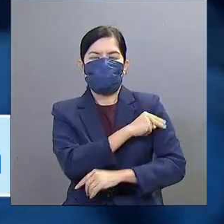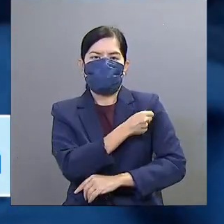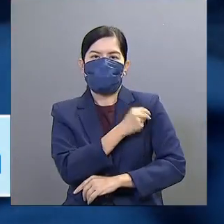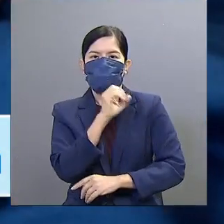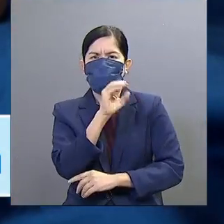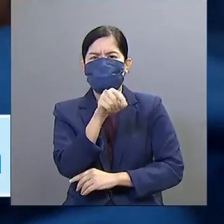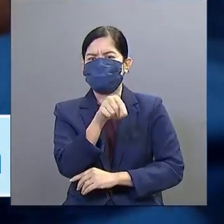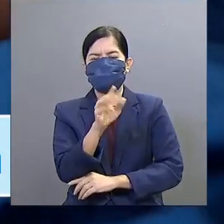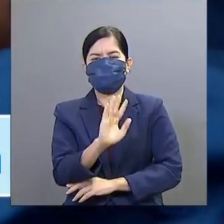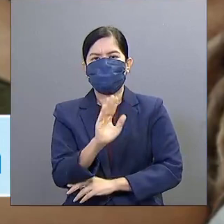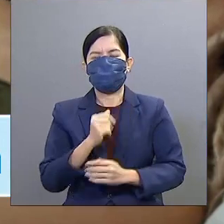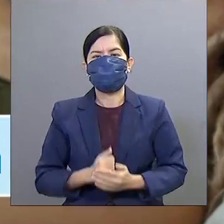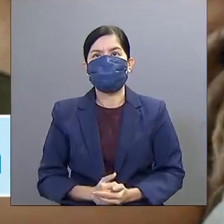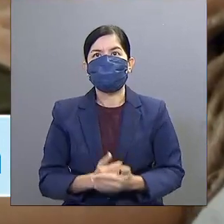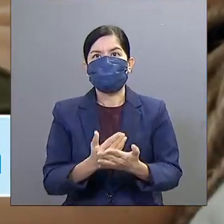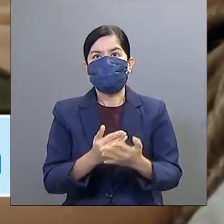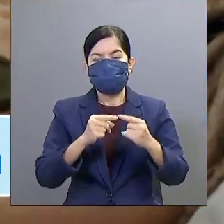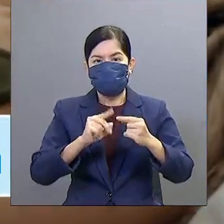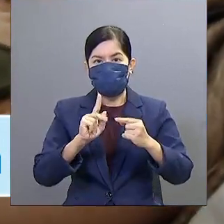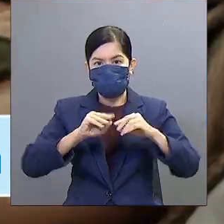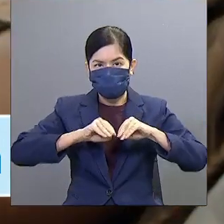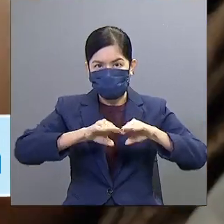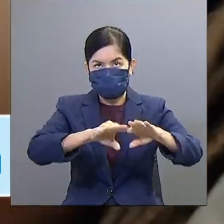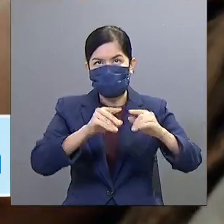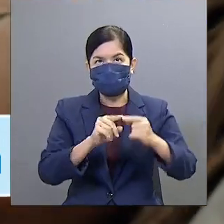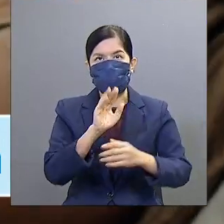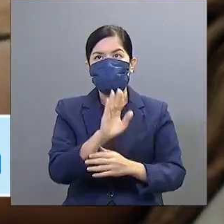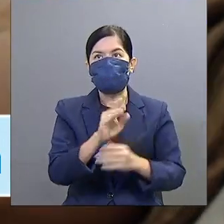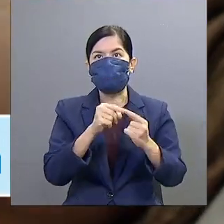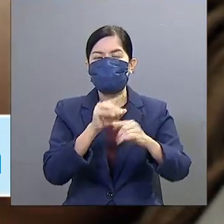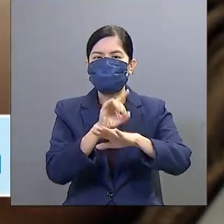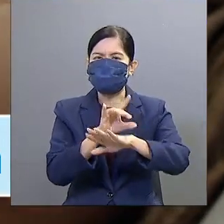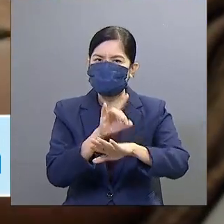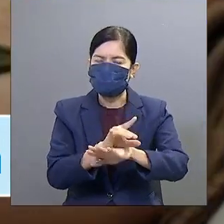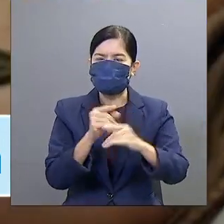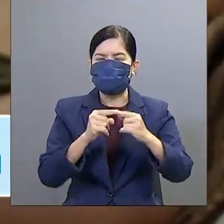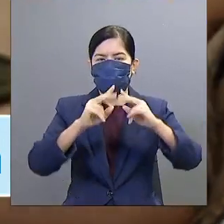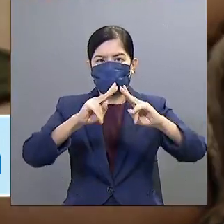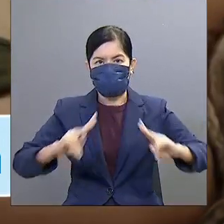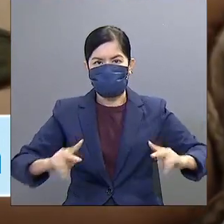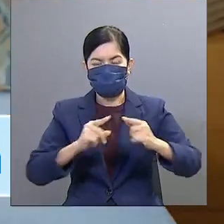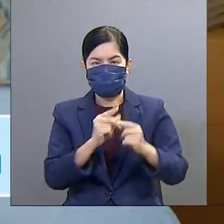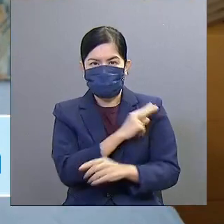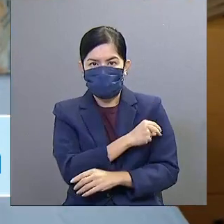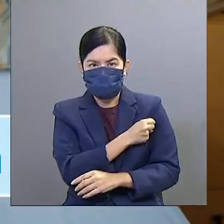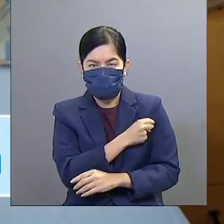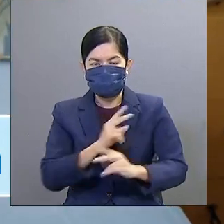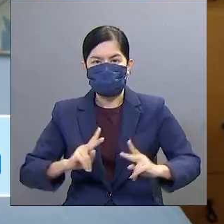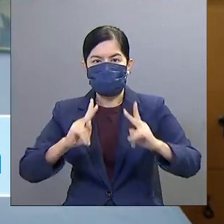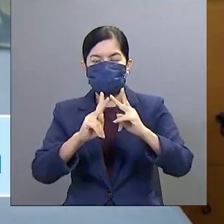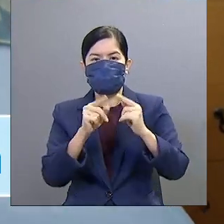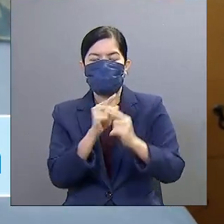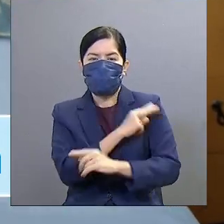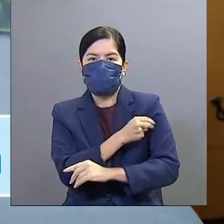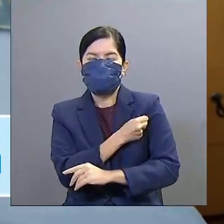ความจริงค่ะ ซึ่งจากที่มีการเผยแพร่ข้อมูลดังกล่าวนี้ผ่านสื่อสังคมออนไลน์นะครับทางกรมการแพทย์กระทรวงสาธารณสุขก็ออกมาชี้แจงครับว่